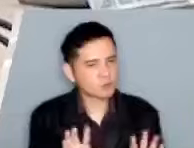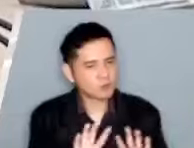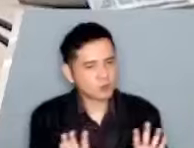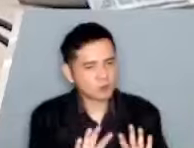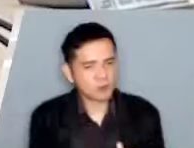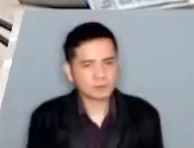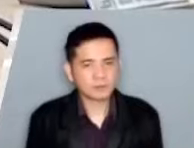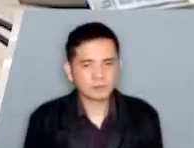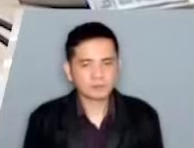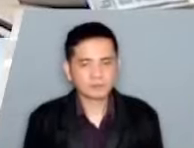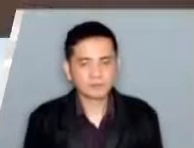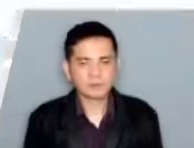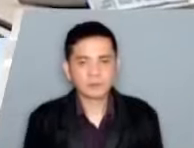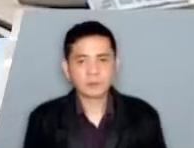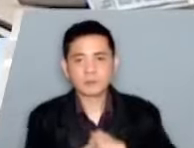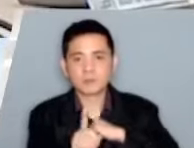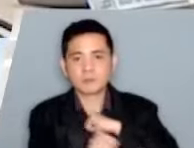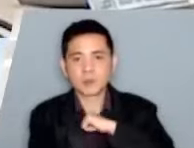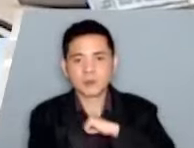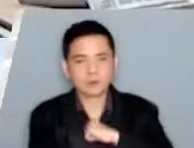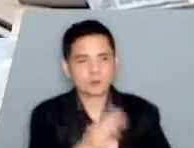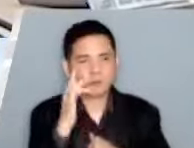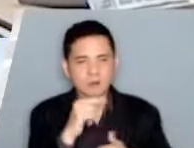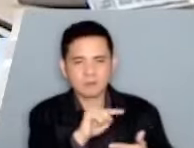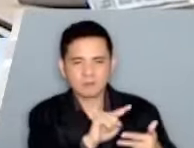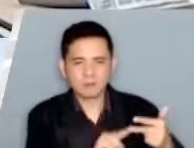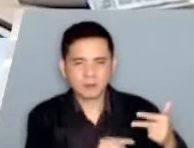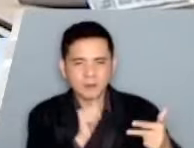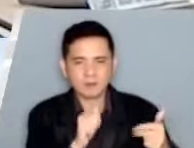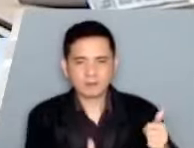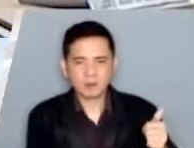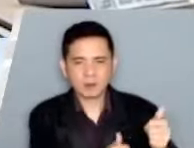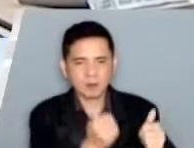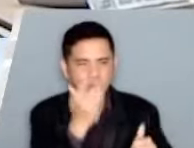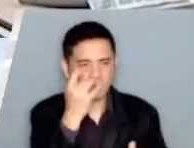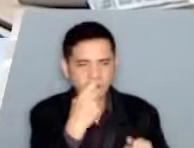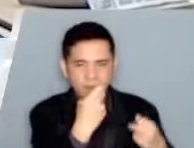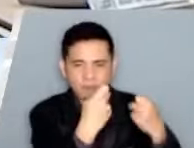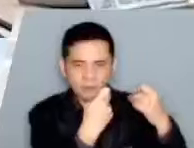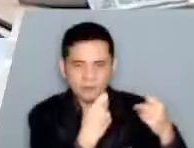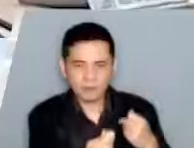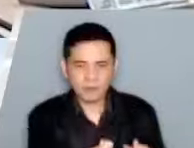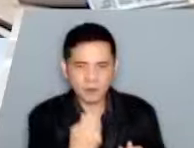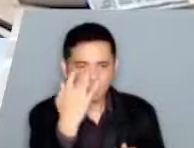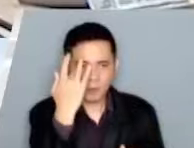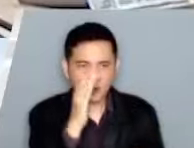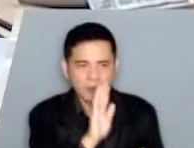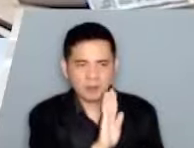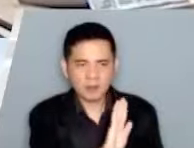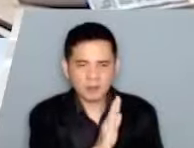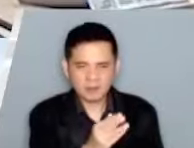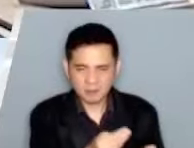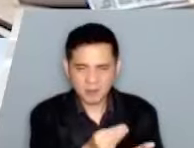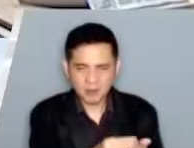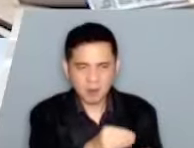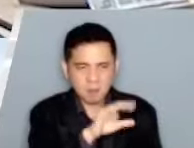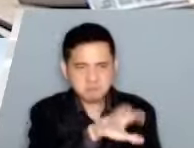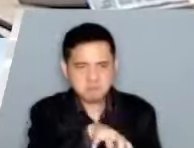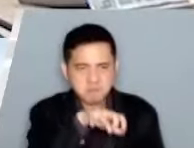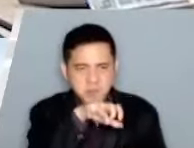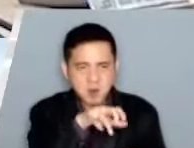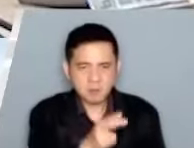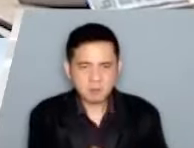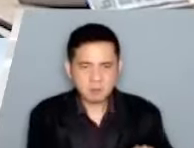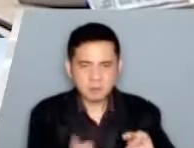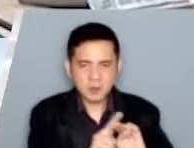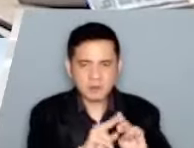magsumite ng mga kinakailangang dokumento para ipaliwanag kung bakit biglaang lumaki ang kanyang assets. Sinisika pa ng GMA Integrated